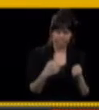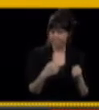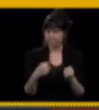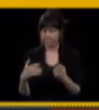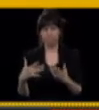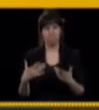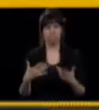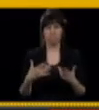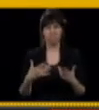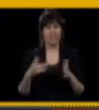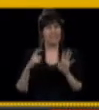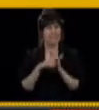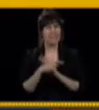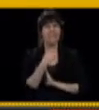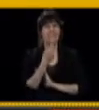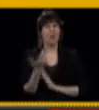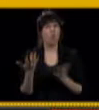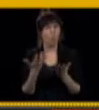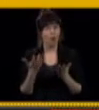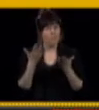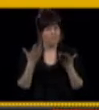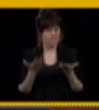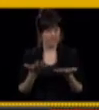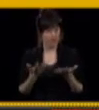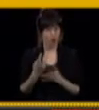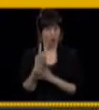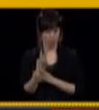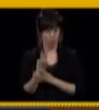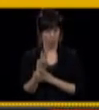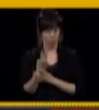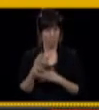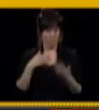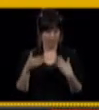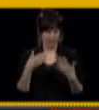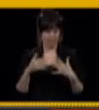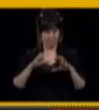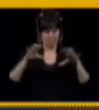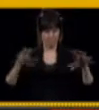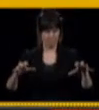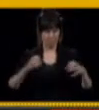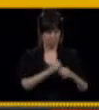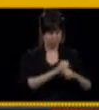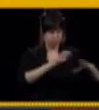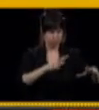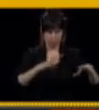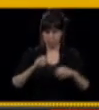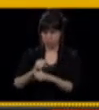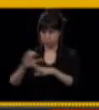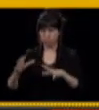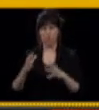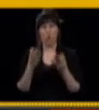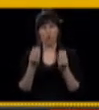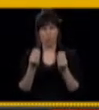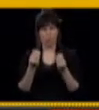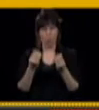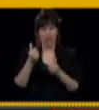il ya deux régions qui sont plus affectés que les eaux montréal et l'estrie